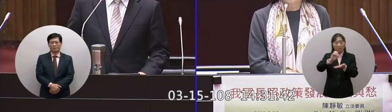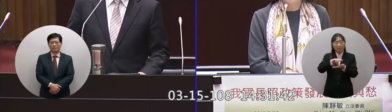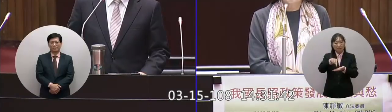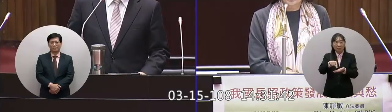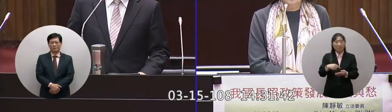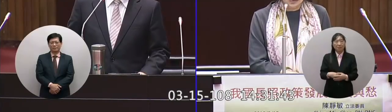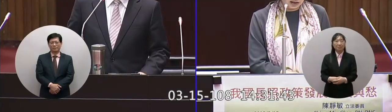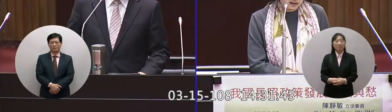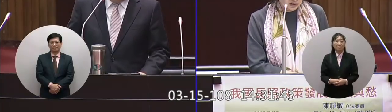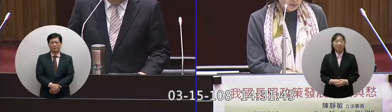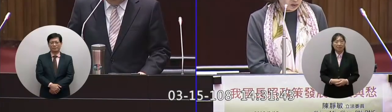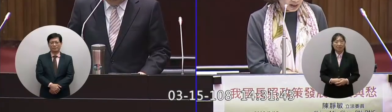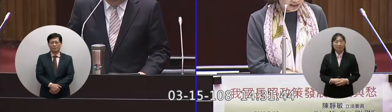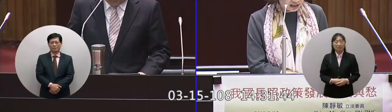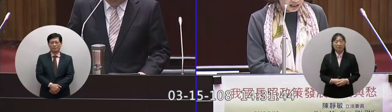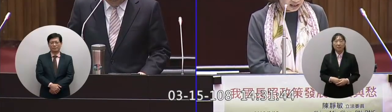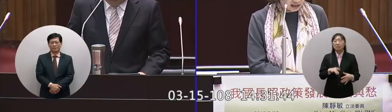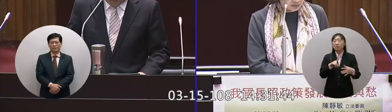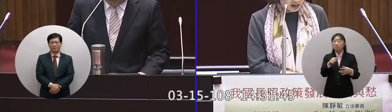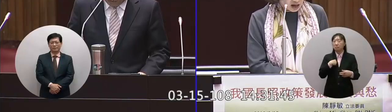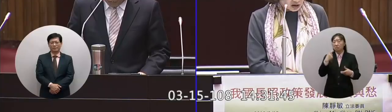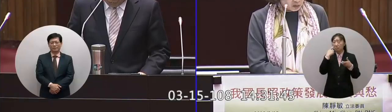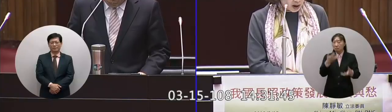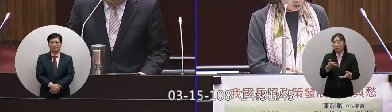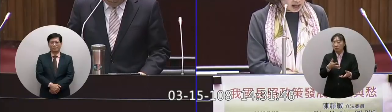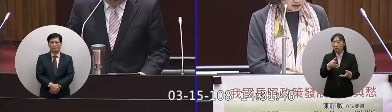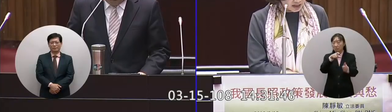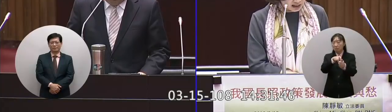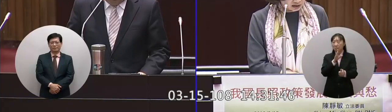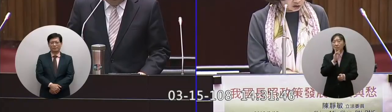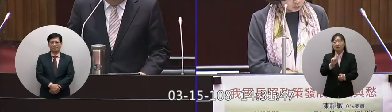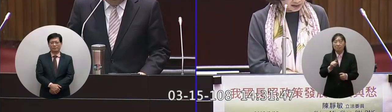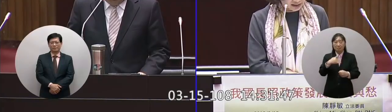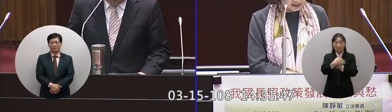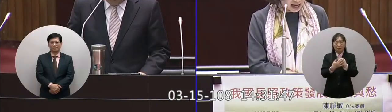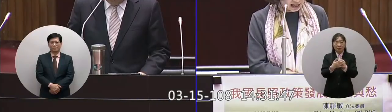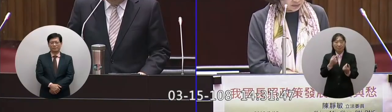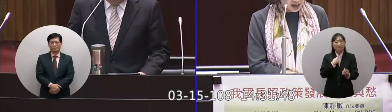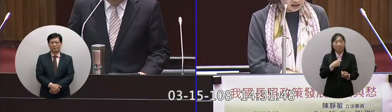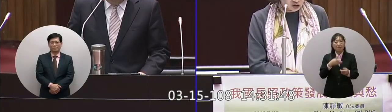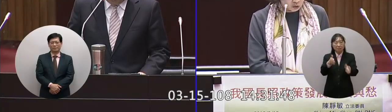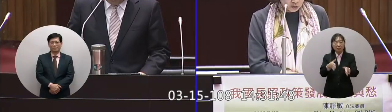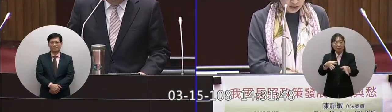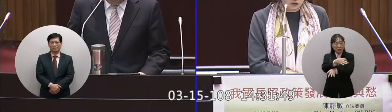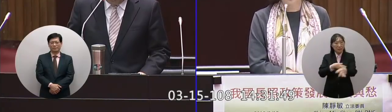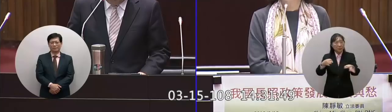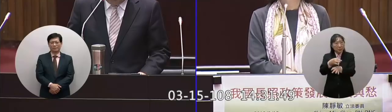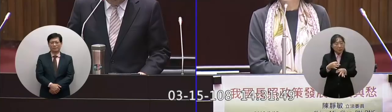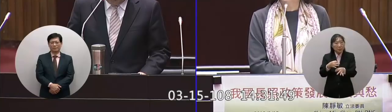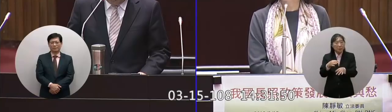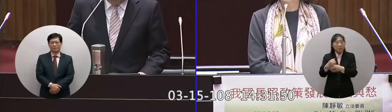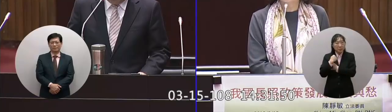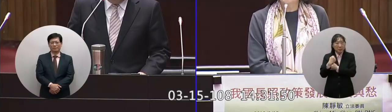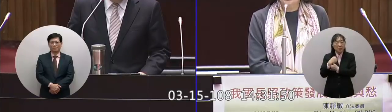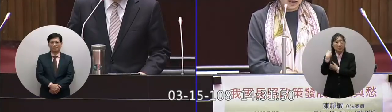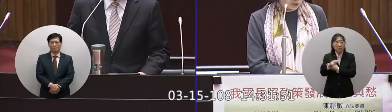提到在这个我们关心的议题里面，有包括怎么样子冲经济呀，怎么样子守护民主，